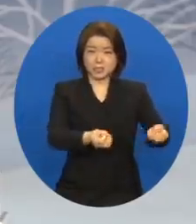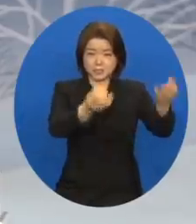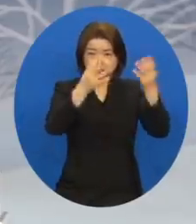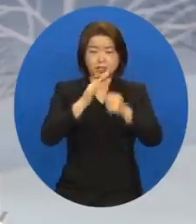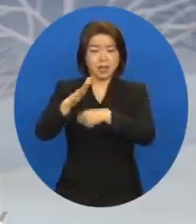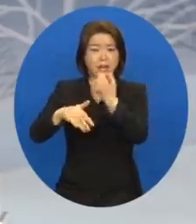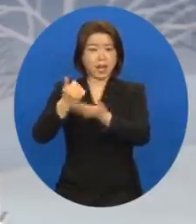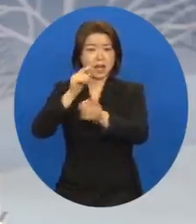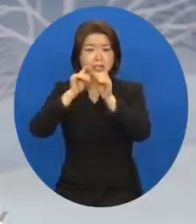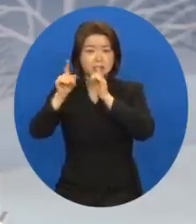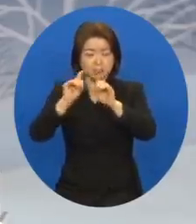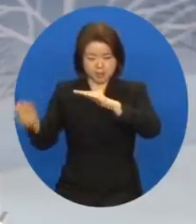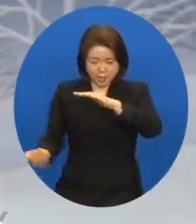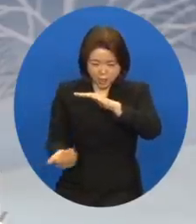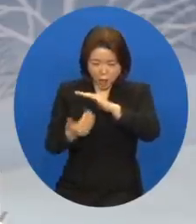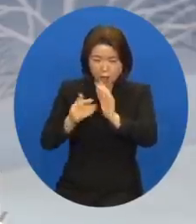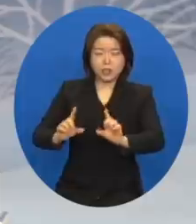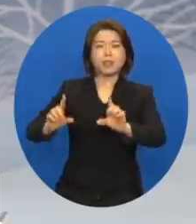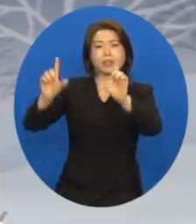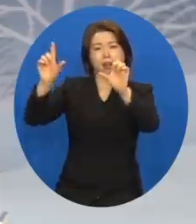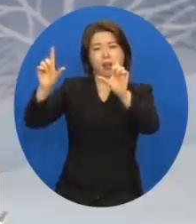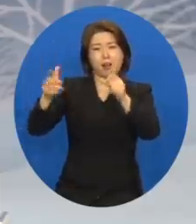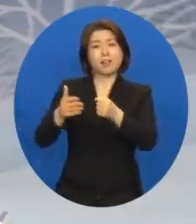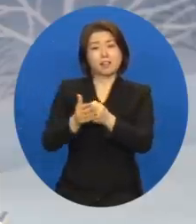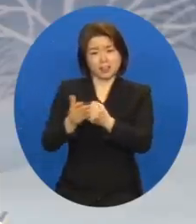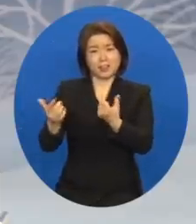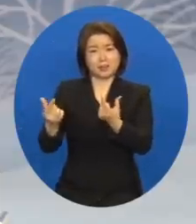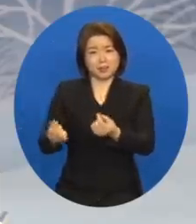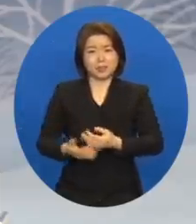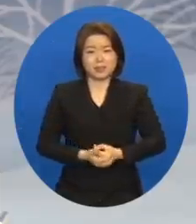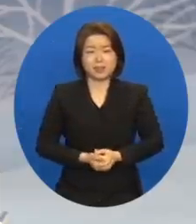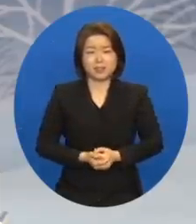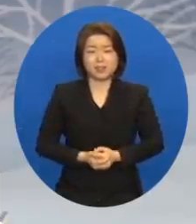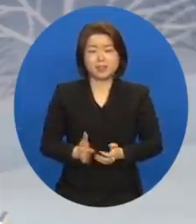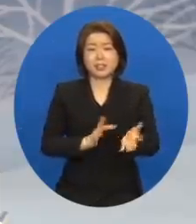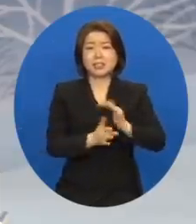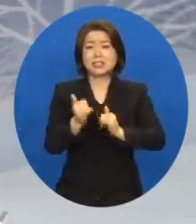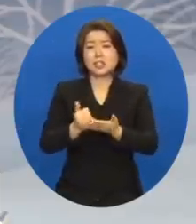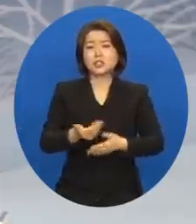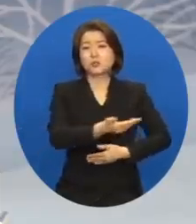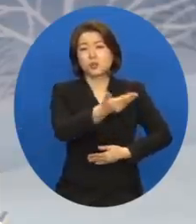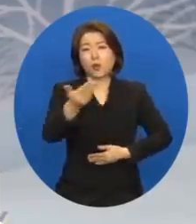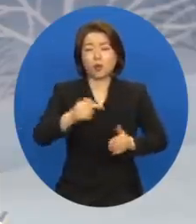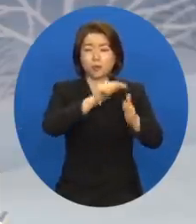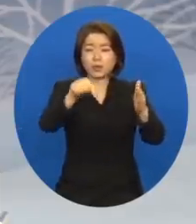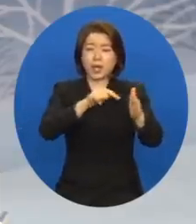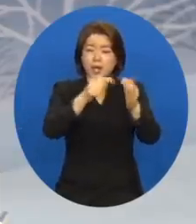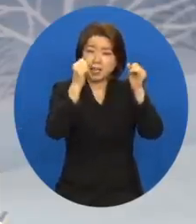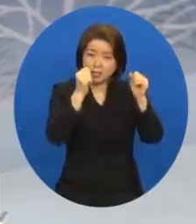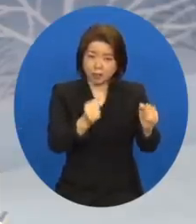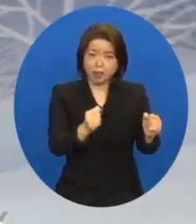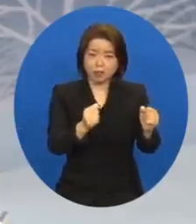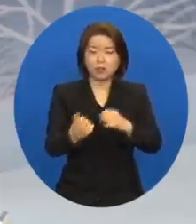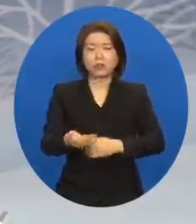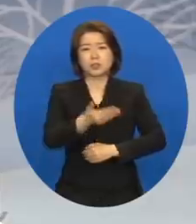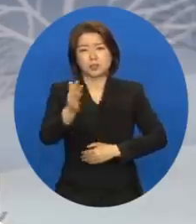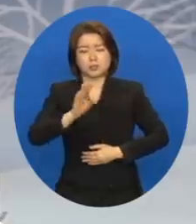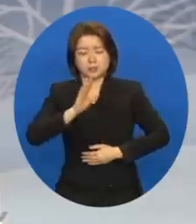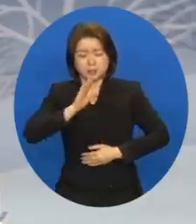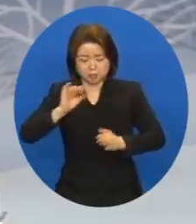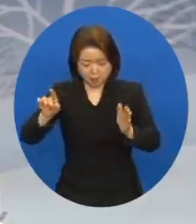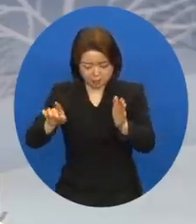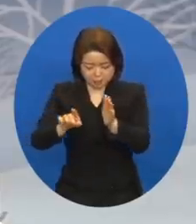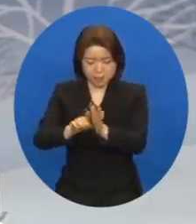말씀이 성취된 날이기 때문에 그렇습니다. 예수님이 여러분 안에 거하시는 것을 여러분이 정말 믿어지게